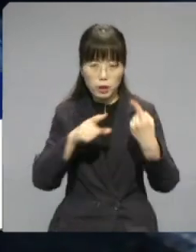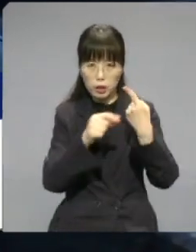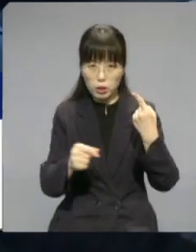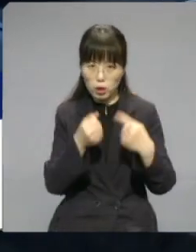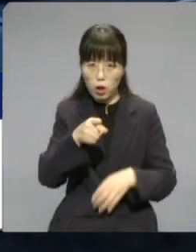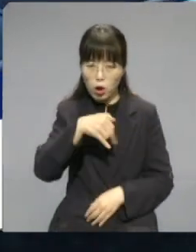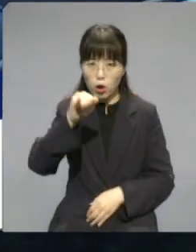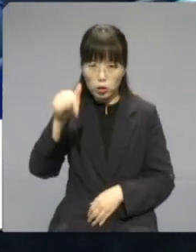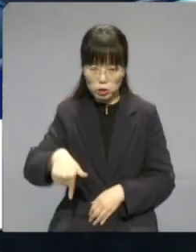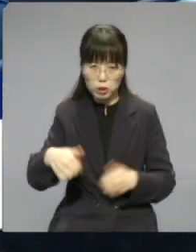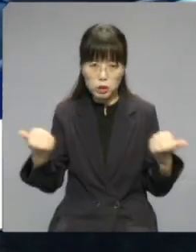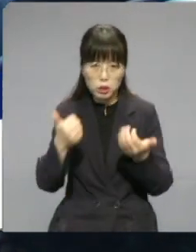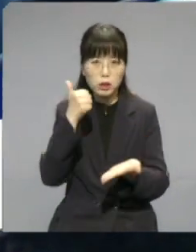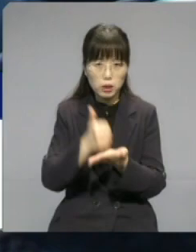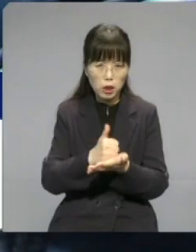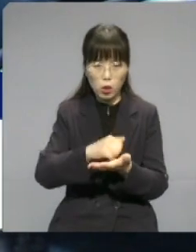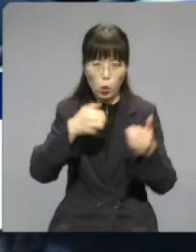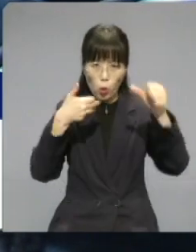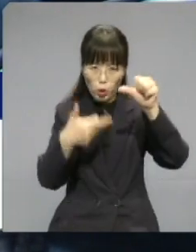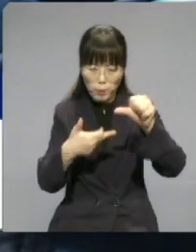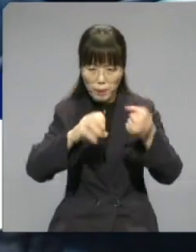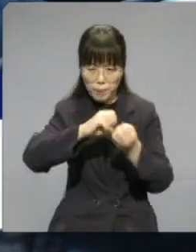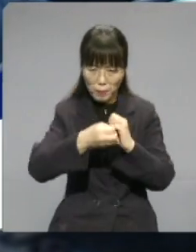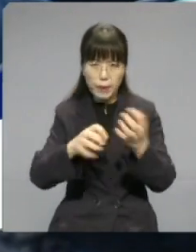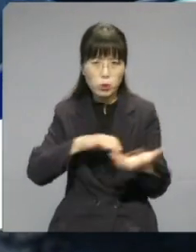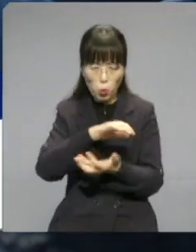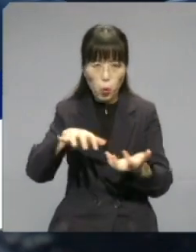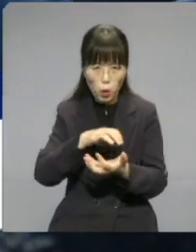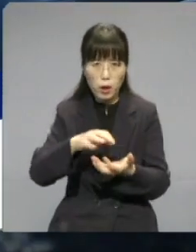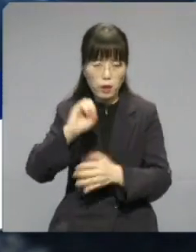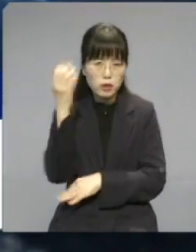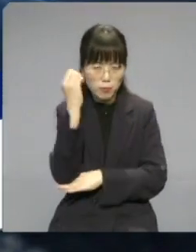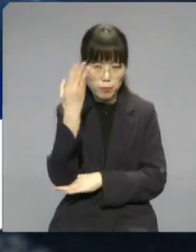전 의장은 5.18 폄훼 논란 내용이 담긴 신문을